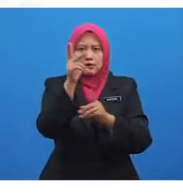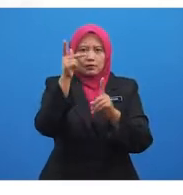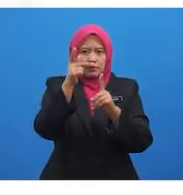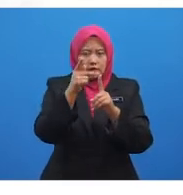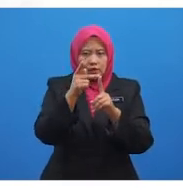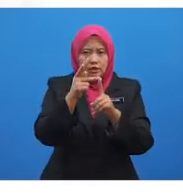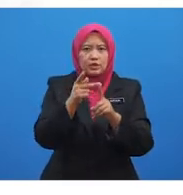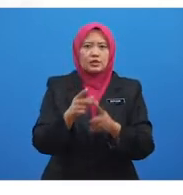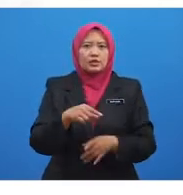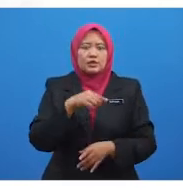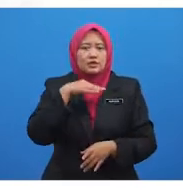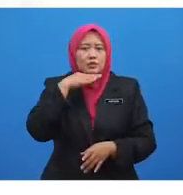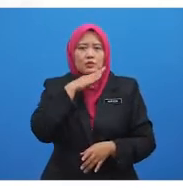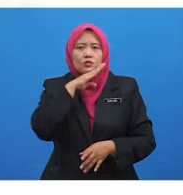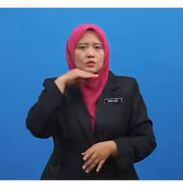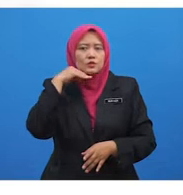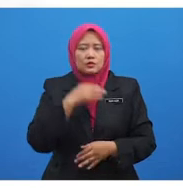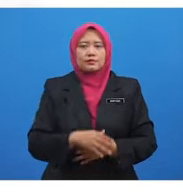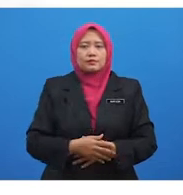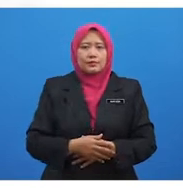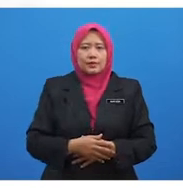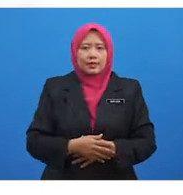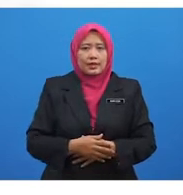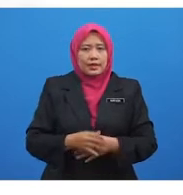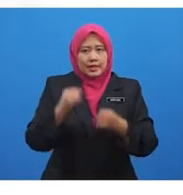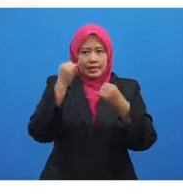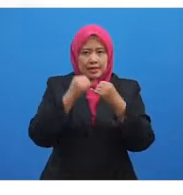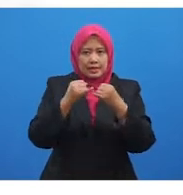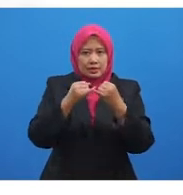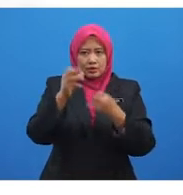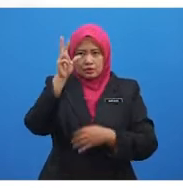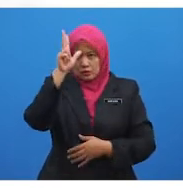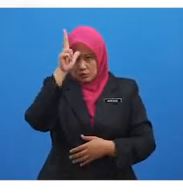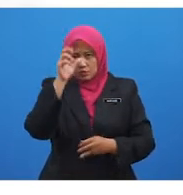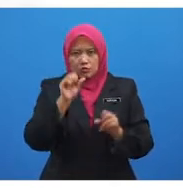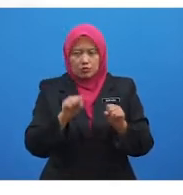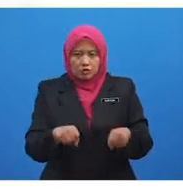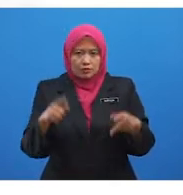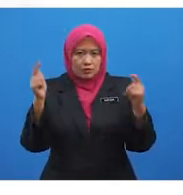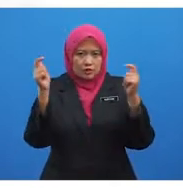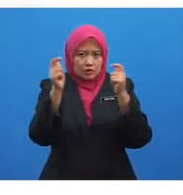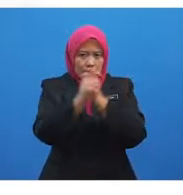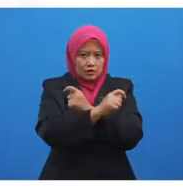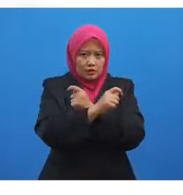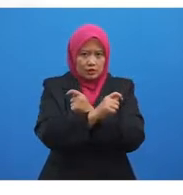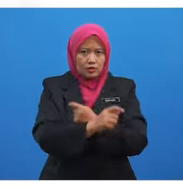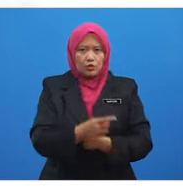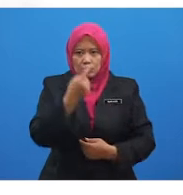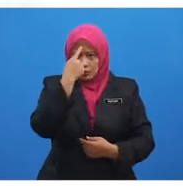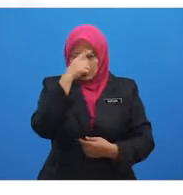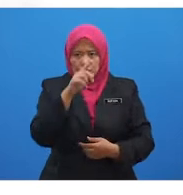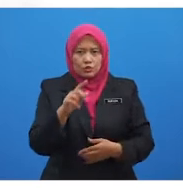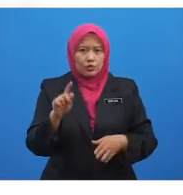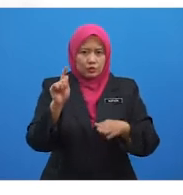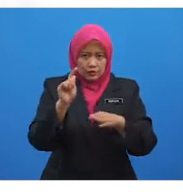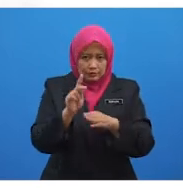muda. Akhir sekali, kerajaan bolehlah mengadakan pertandingan berkaitan dengan kemahiran